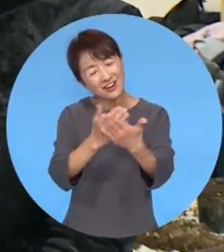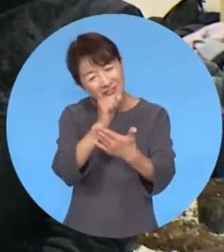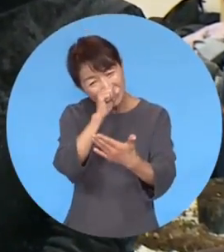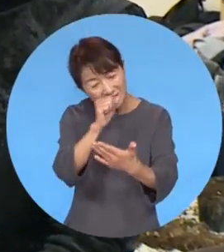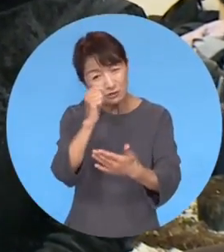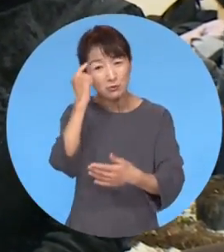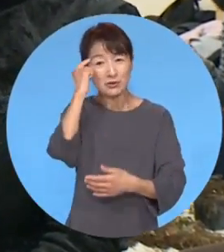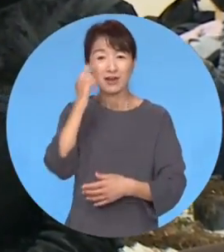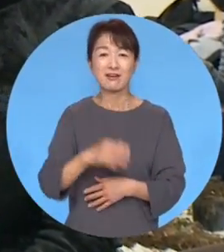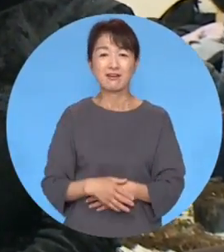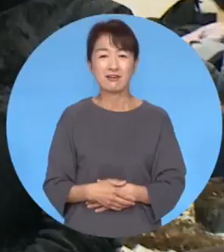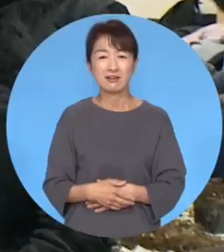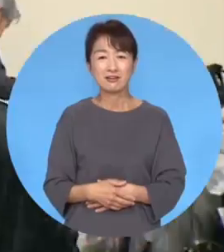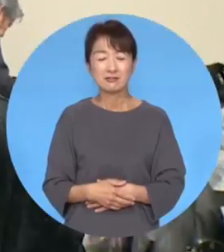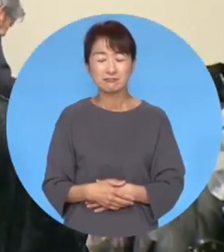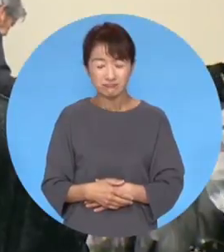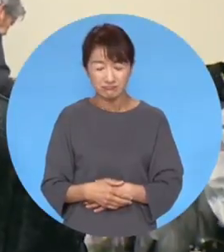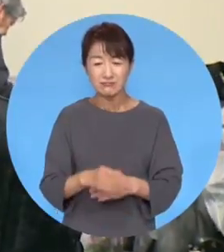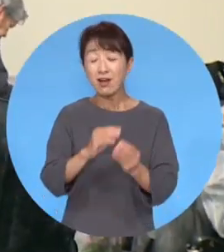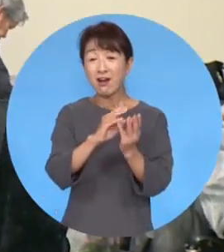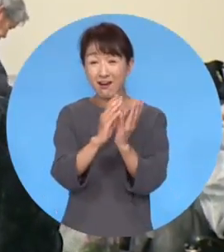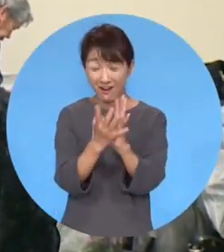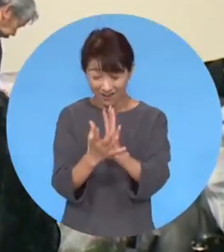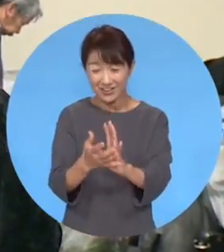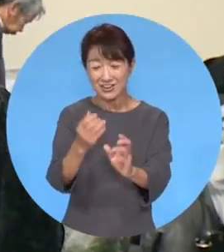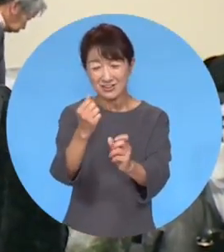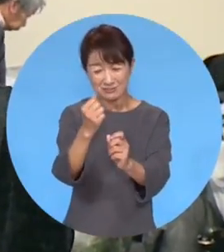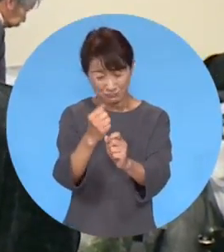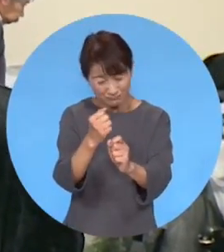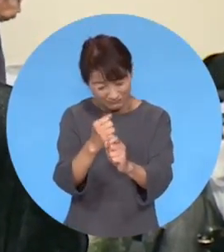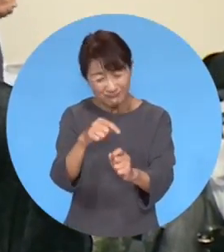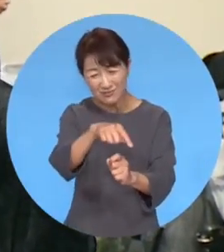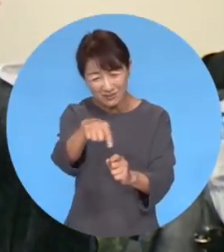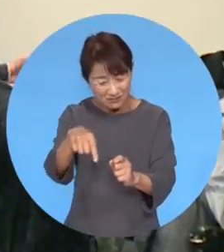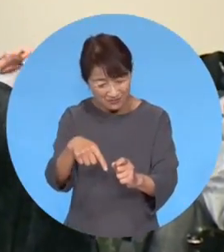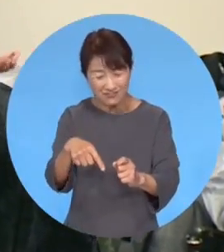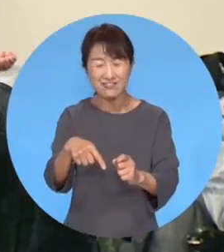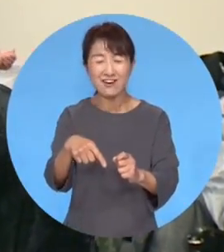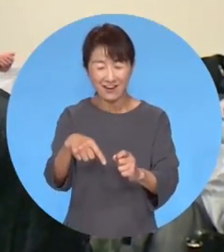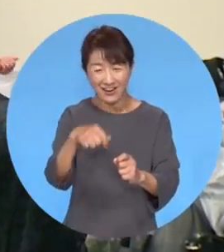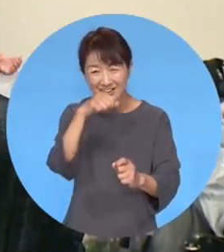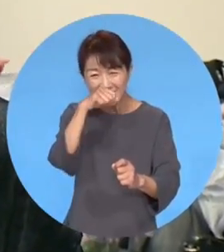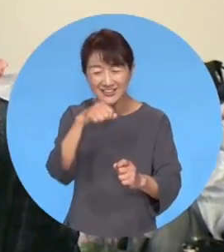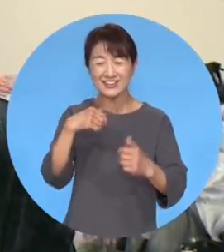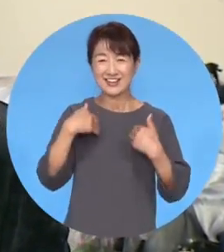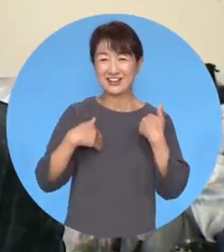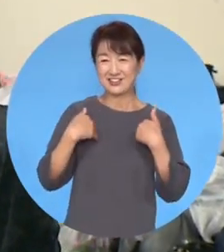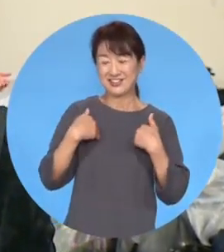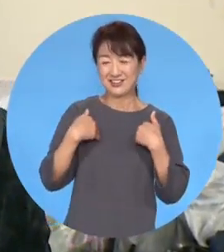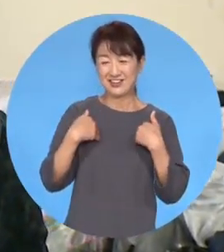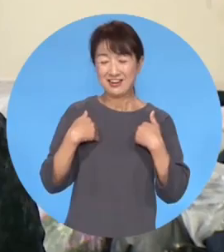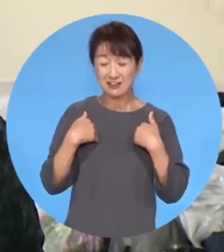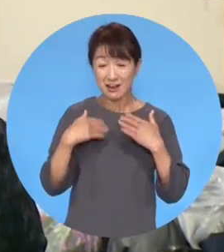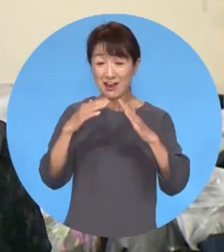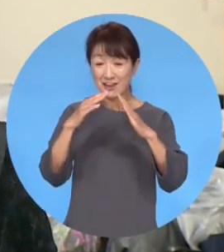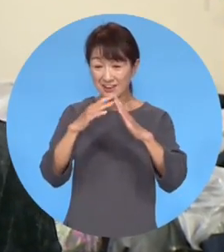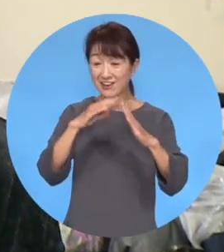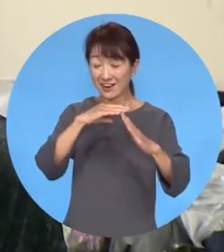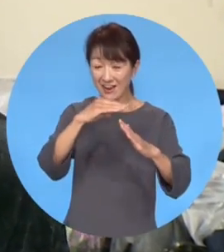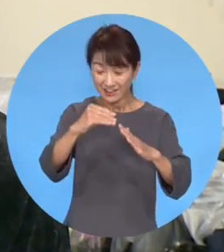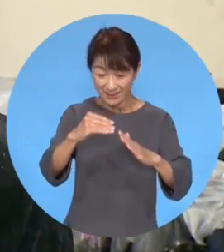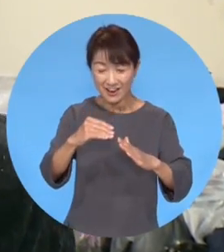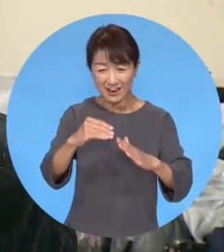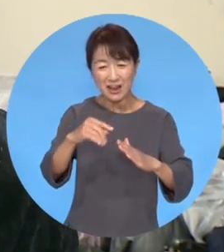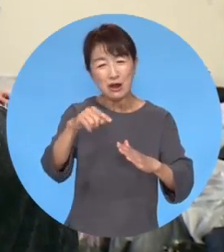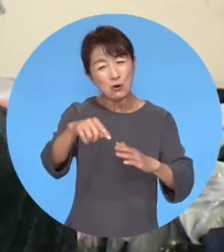いなというのは感じました。 すごく楽しいです。これから家に飾って緑のベル